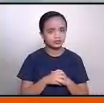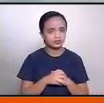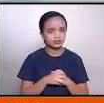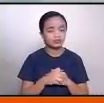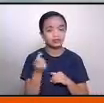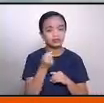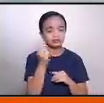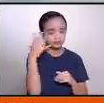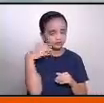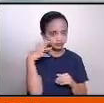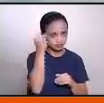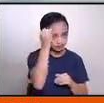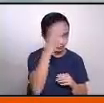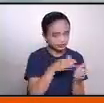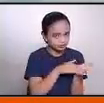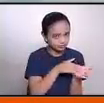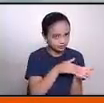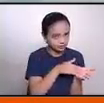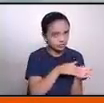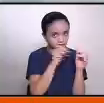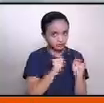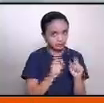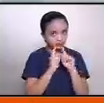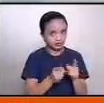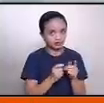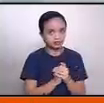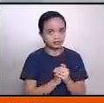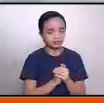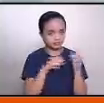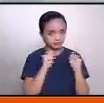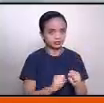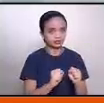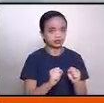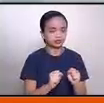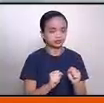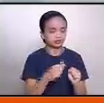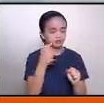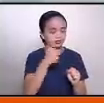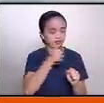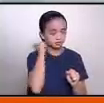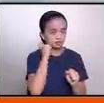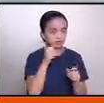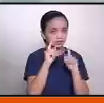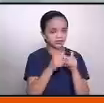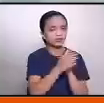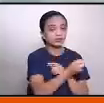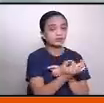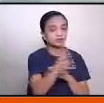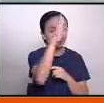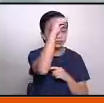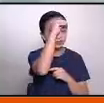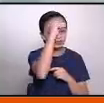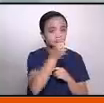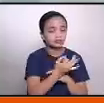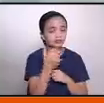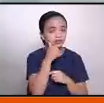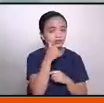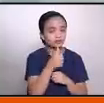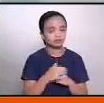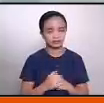Ilan pa, sir, mawalang galang na, sir, you can answer this and you can decline answering this question. Ilan hubang lalaki nyo at ilan hubang babae